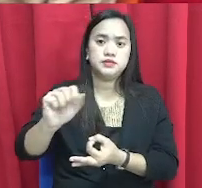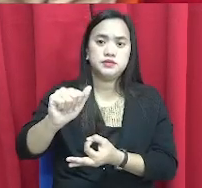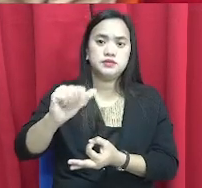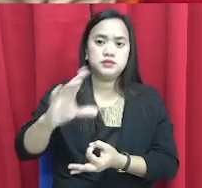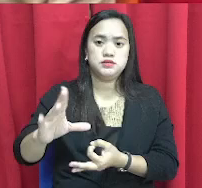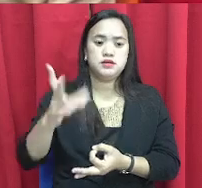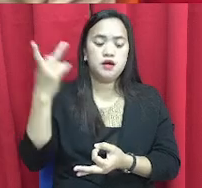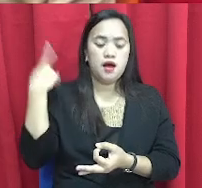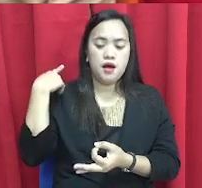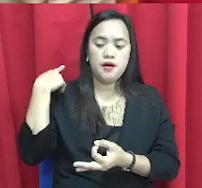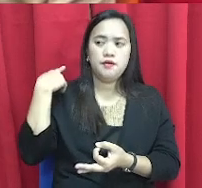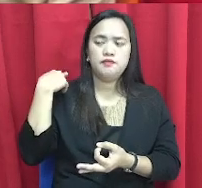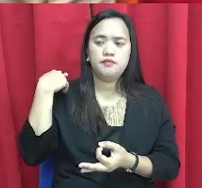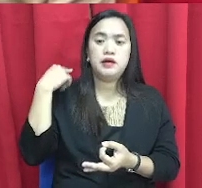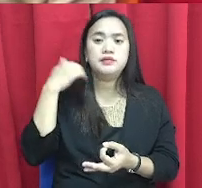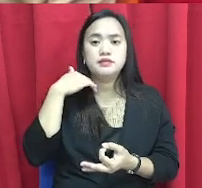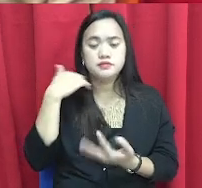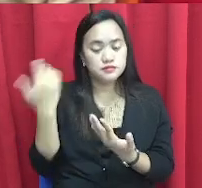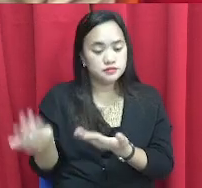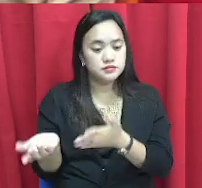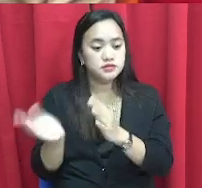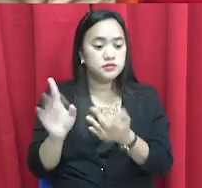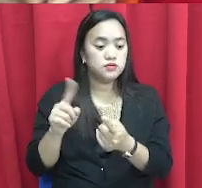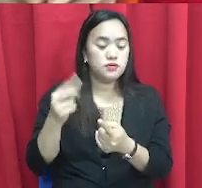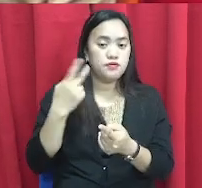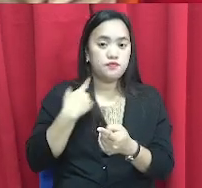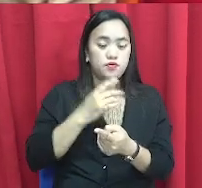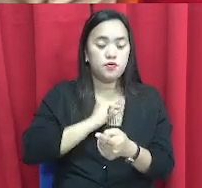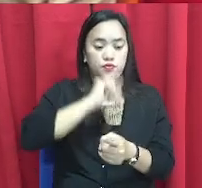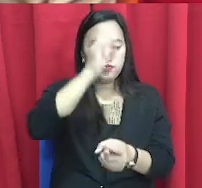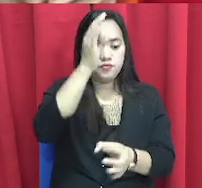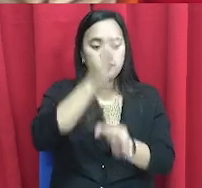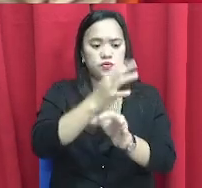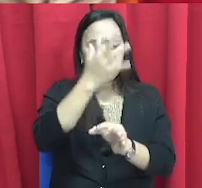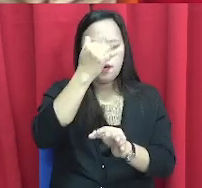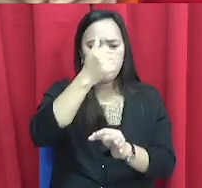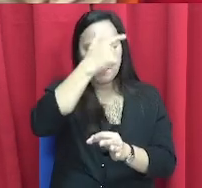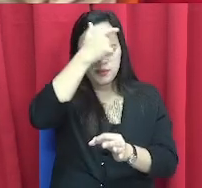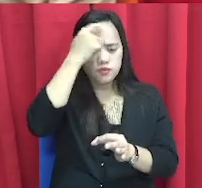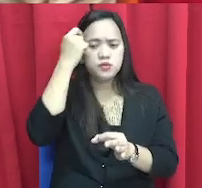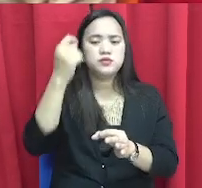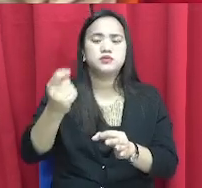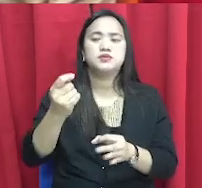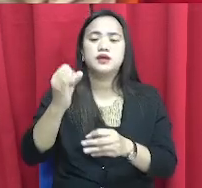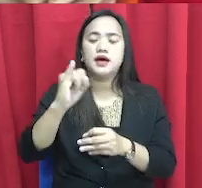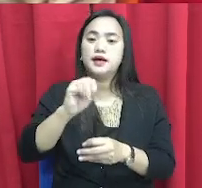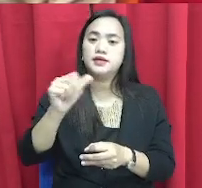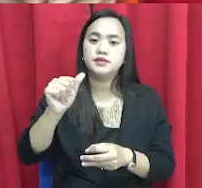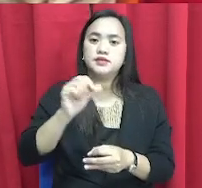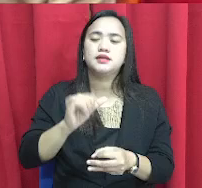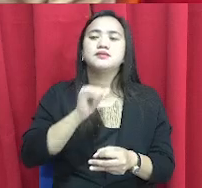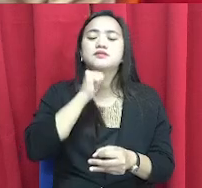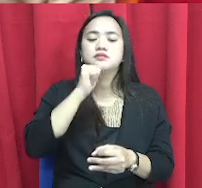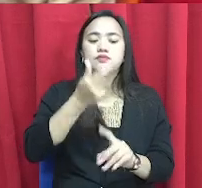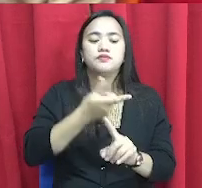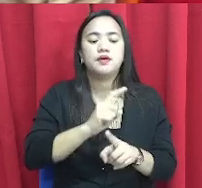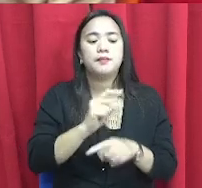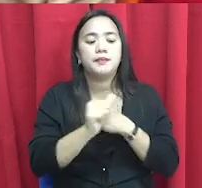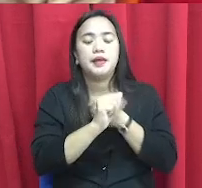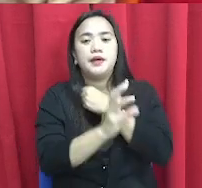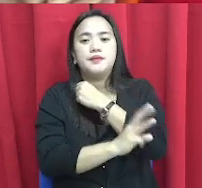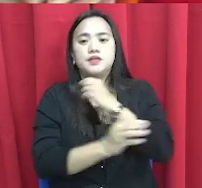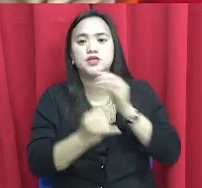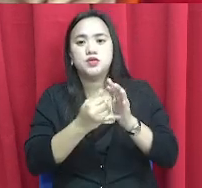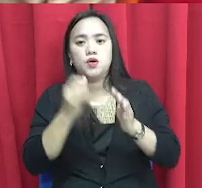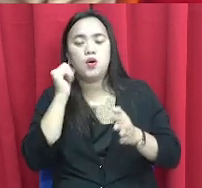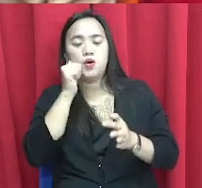pananampalataya mga kapatid ay Bakit inofer niya Bakit alam niya hindi sa kanya yun eh sa Diyos Yun maliwanag sa kanya Kaya